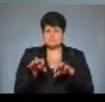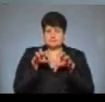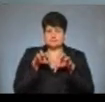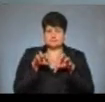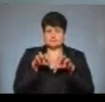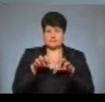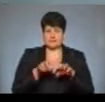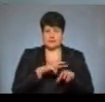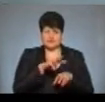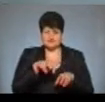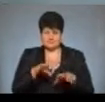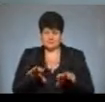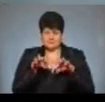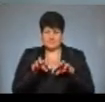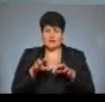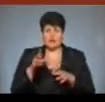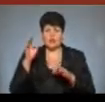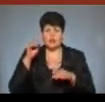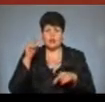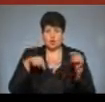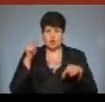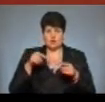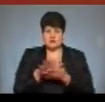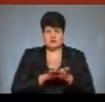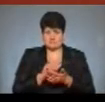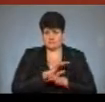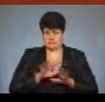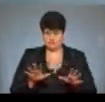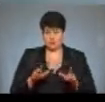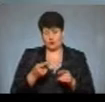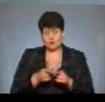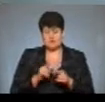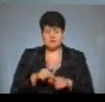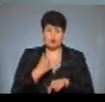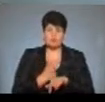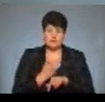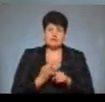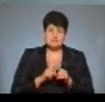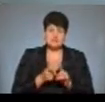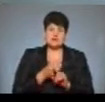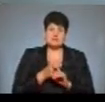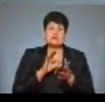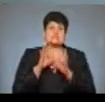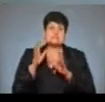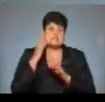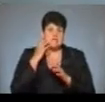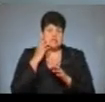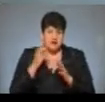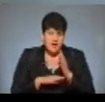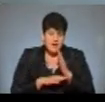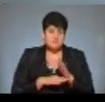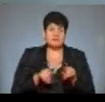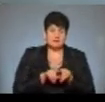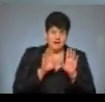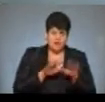ці засоби захисту, і далі дощ вже не змив, правильно? Да. От саме основне, так само це стосується і садів, тому що є можливість